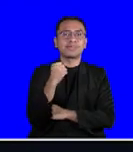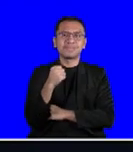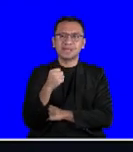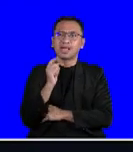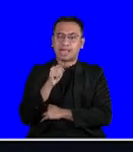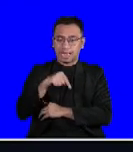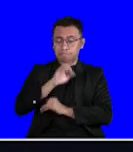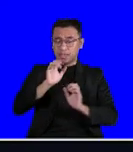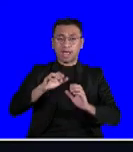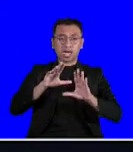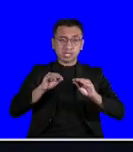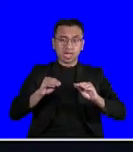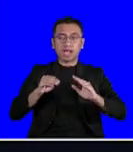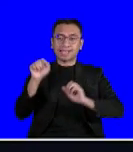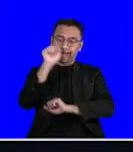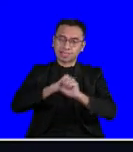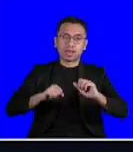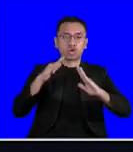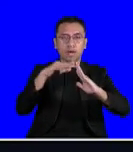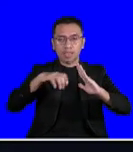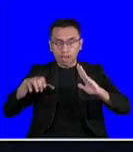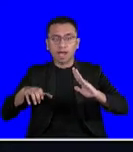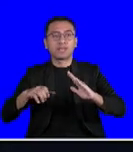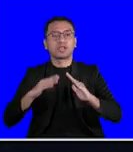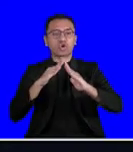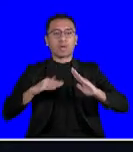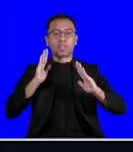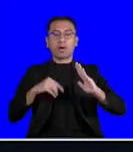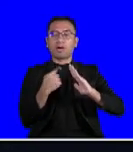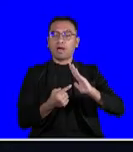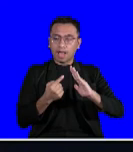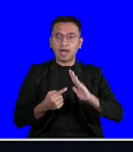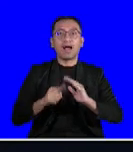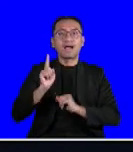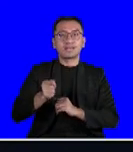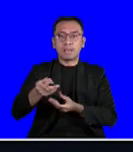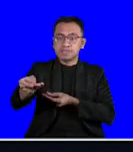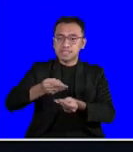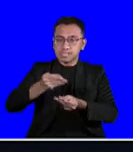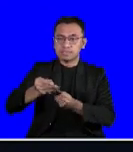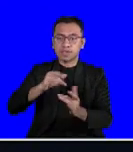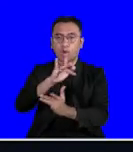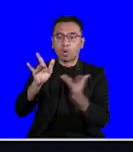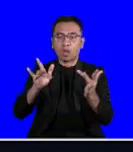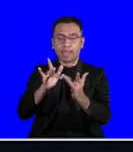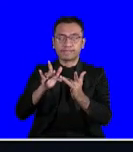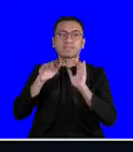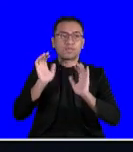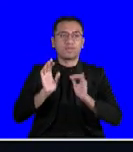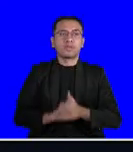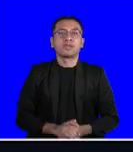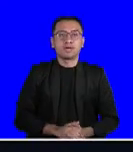rumah, maka berbagai bisnis tadi melayani pelanggannya dari jarak jauh, sehingga untuk pengiriman berbagai